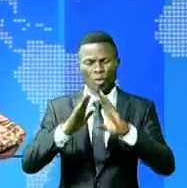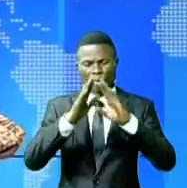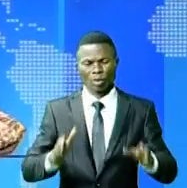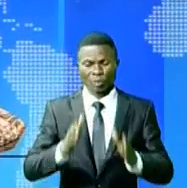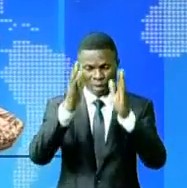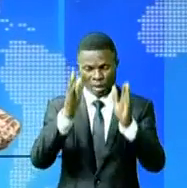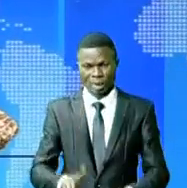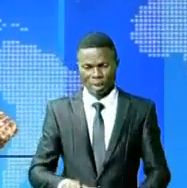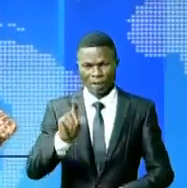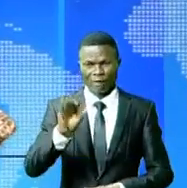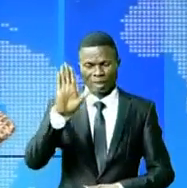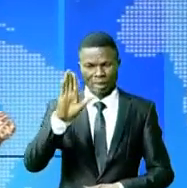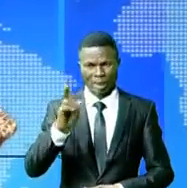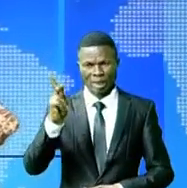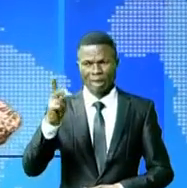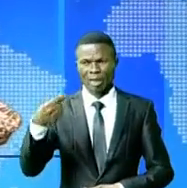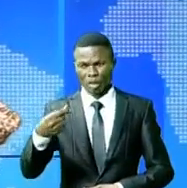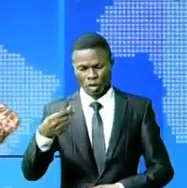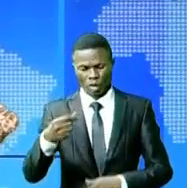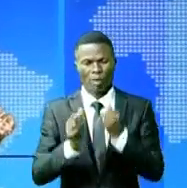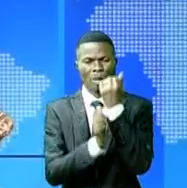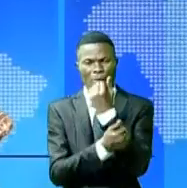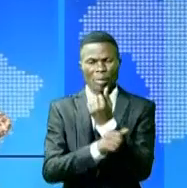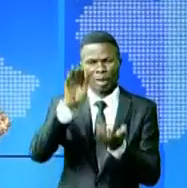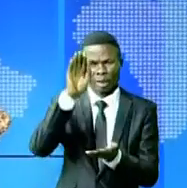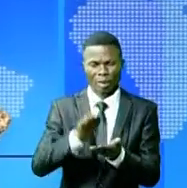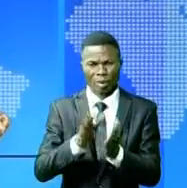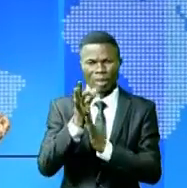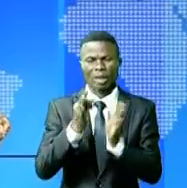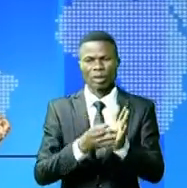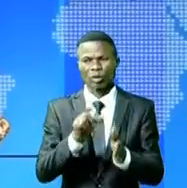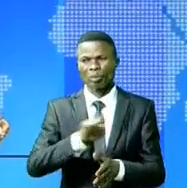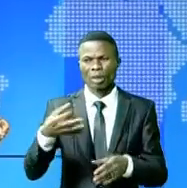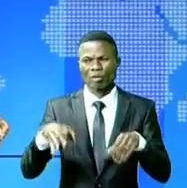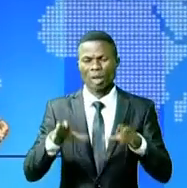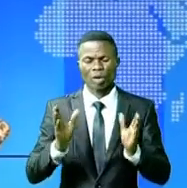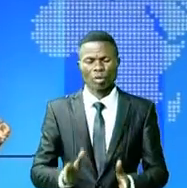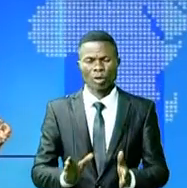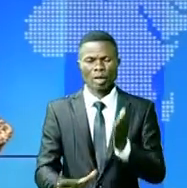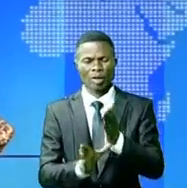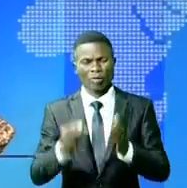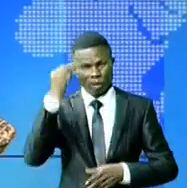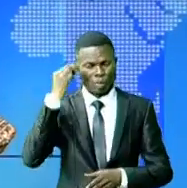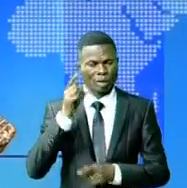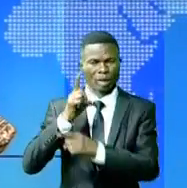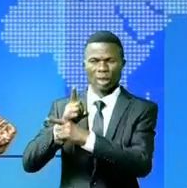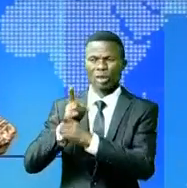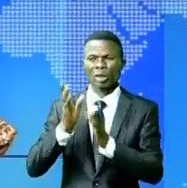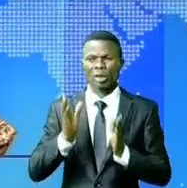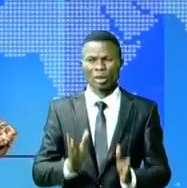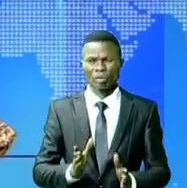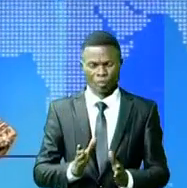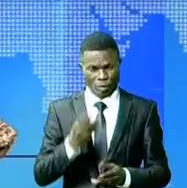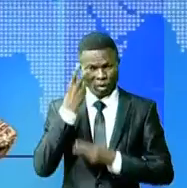25 kg de maïs sera vendu à 18 000 francs congolais. Le vice-ministre de la Défense, Séraphine Kiloubou, a